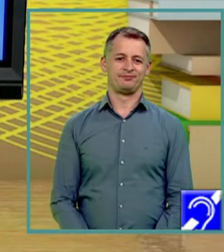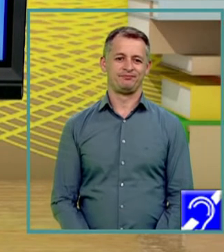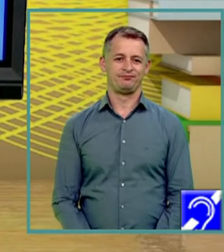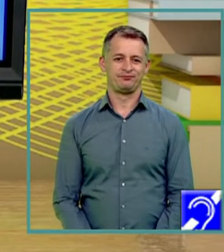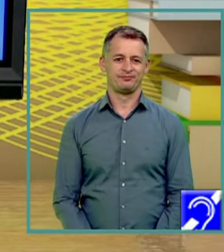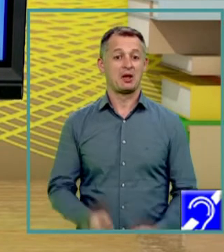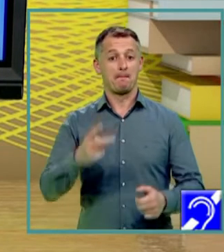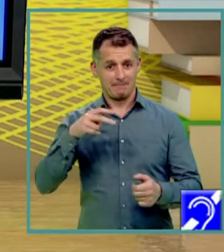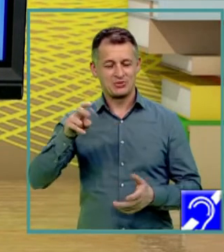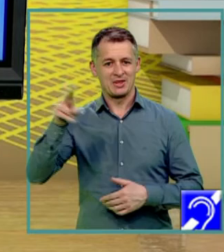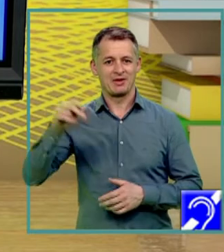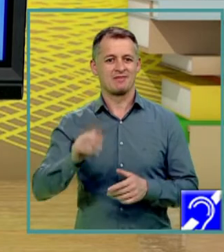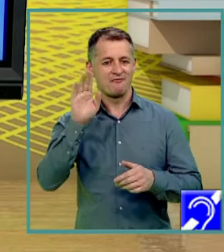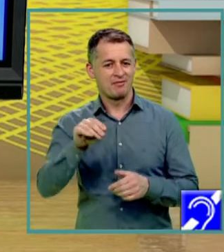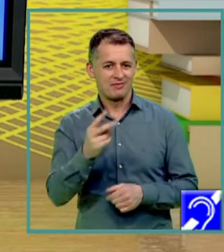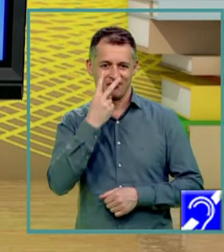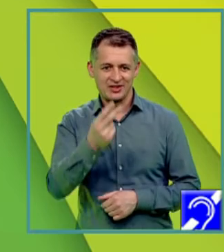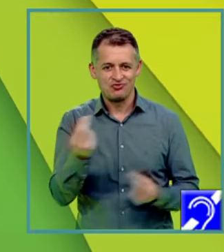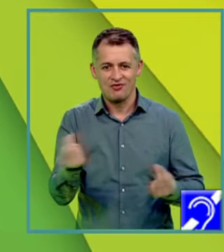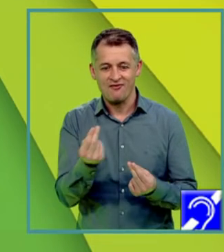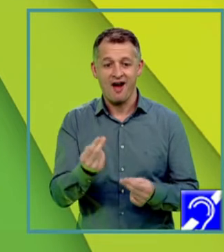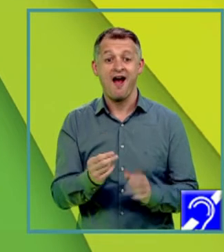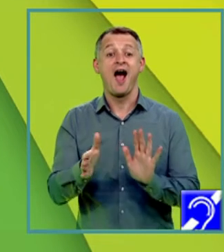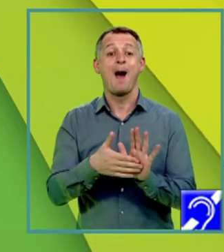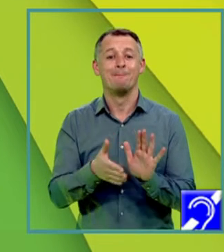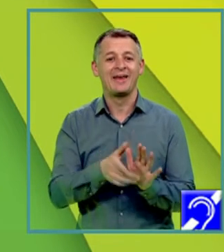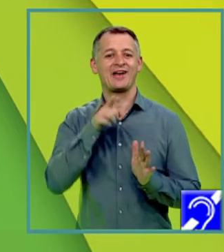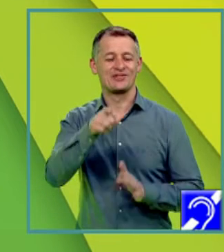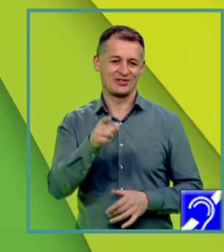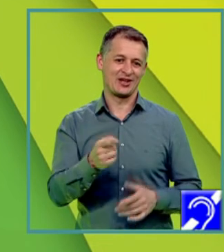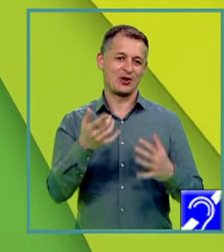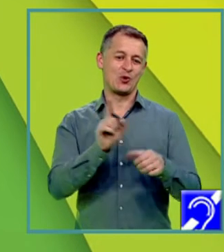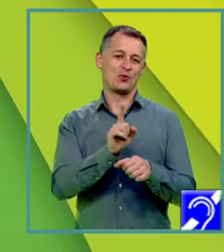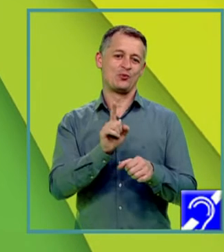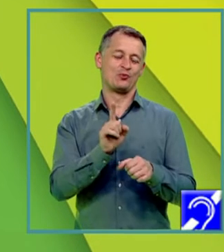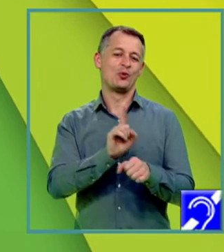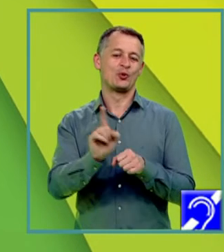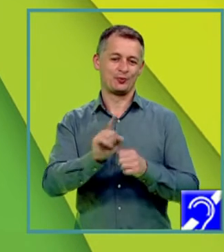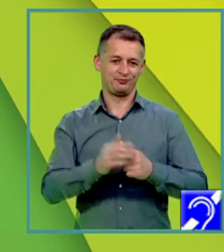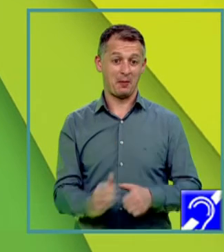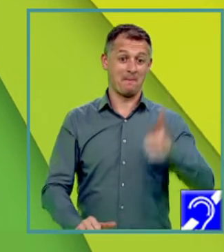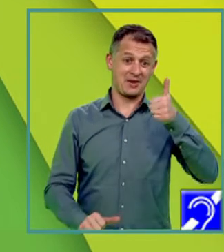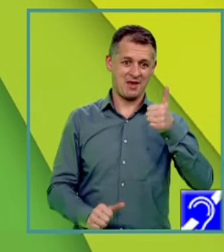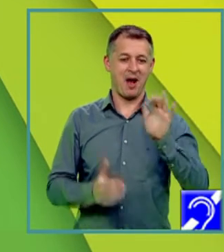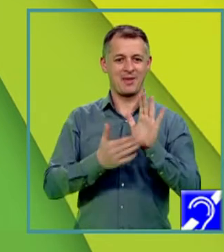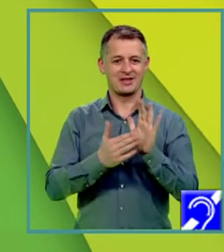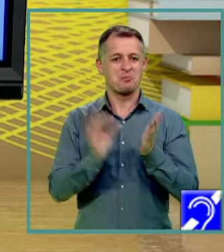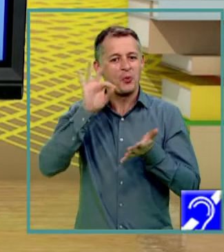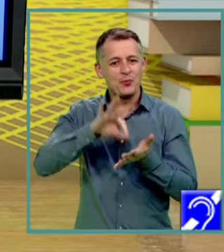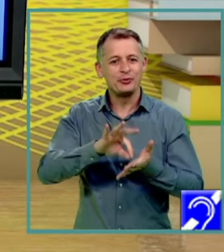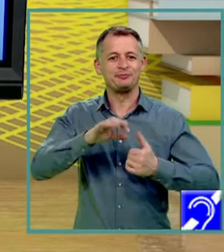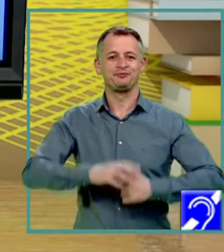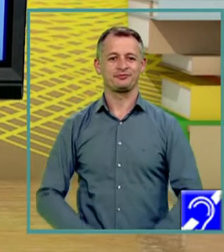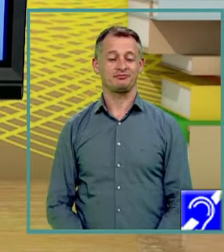mai departe și să avem în vedere câteva aplicații ale acestor noțiuni prima aplicație pe care vo propun